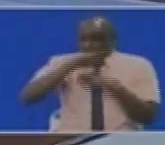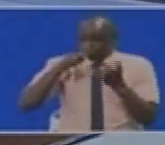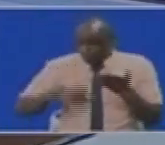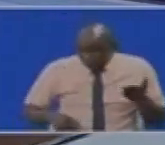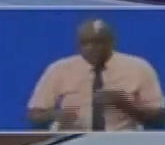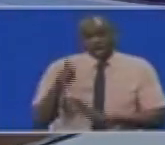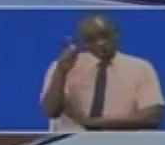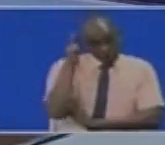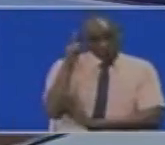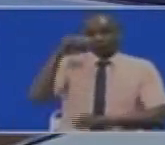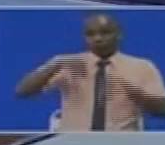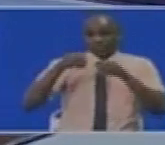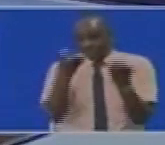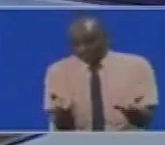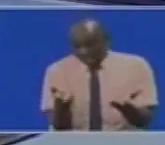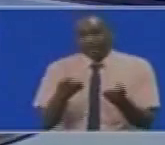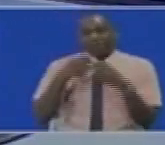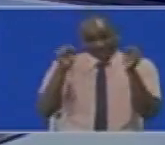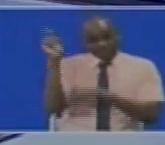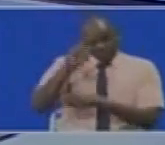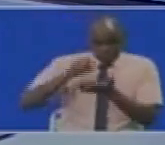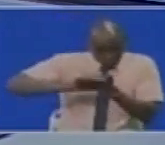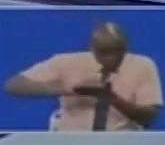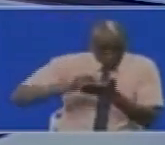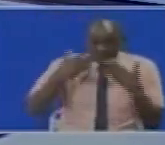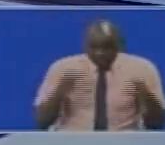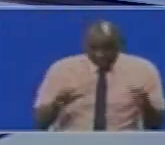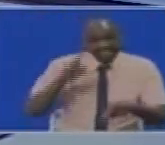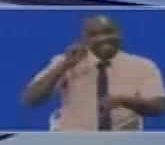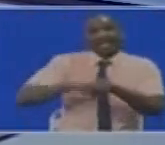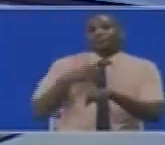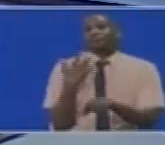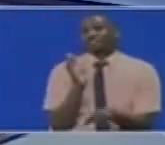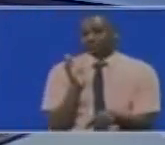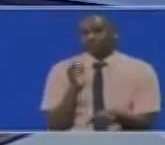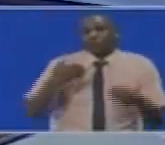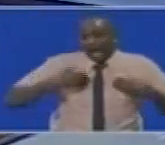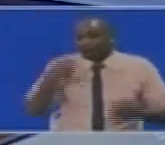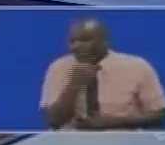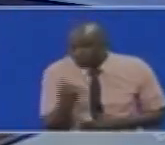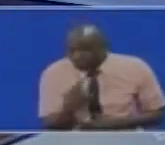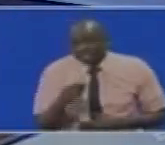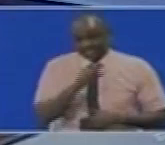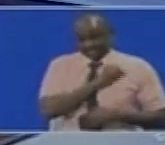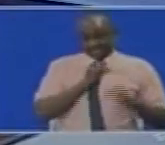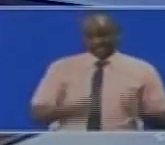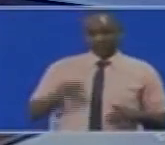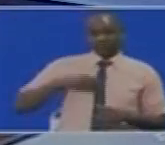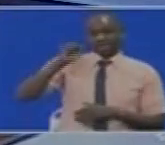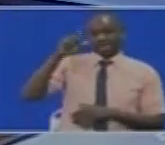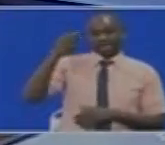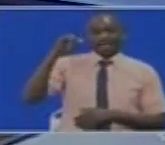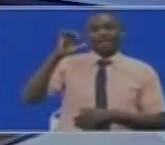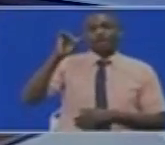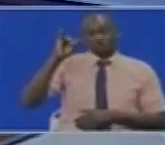na sheria za uchaguzi, sheria ambazo zilipitishwa rasmi hapo jana na rais baada ya kutia sahihi. Tunaye hapa studio senator kutoka Elgeyo